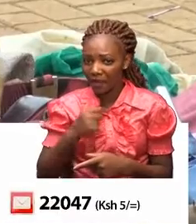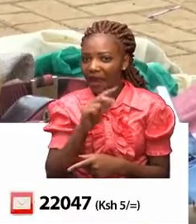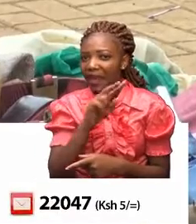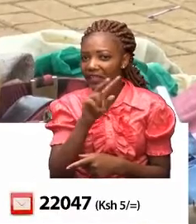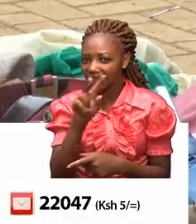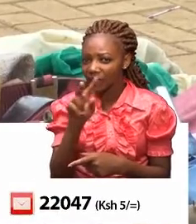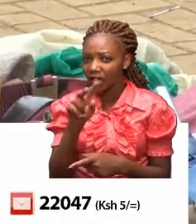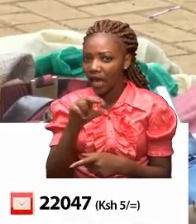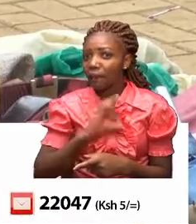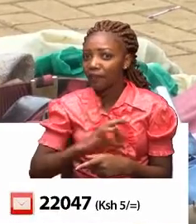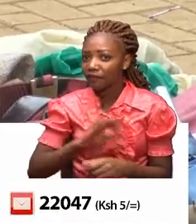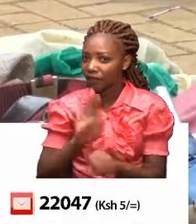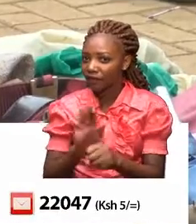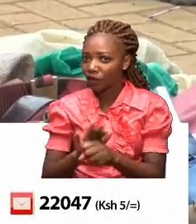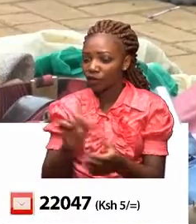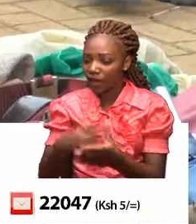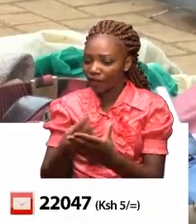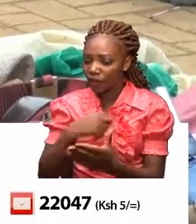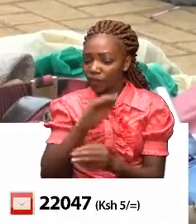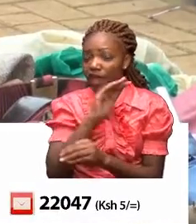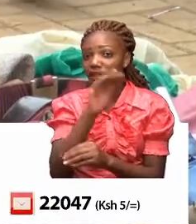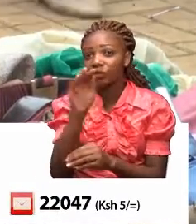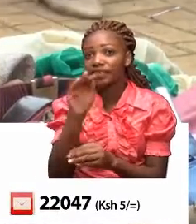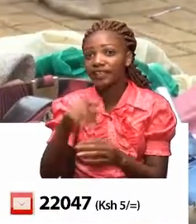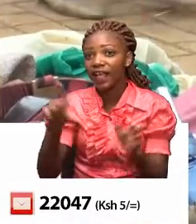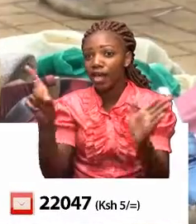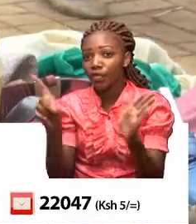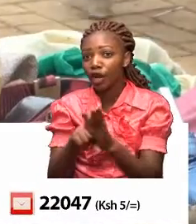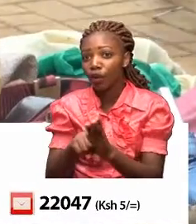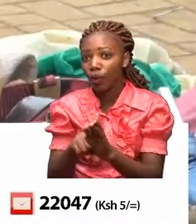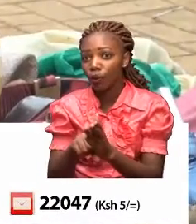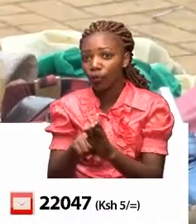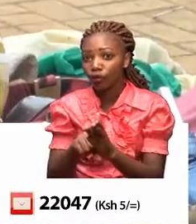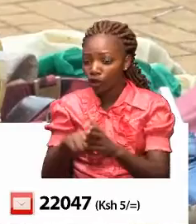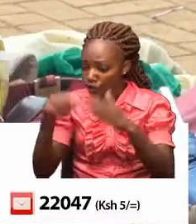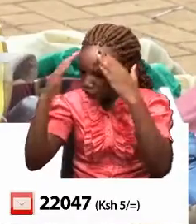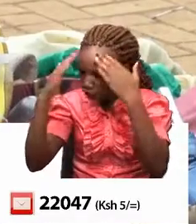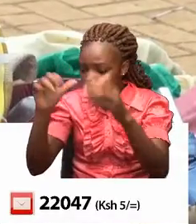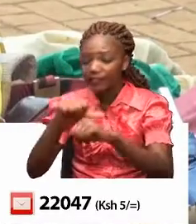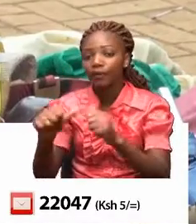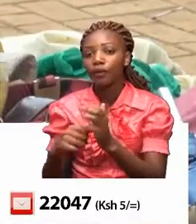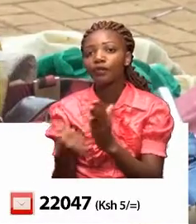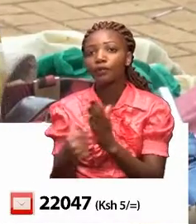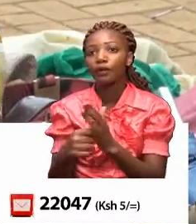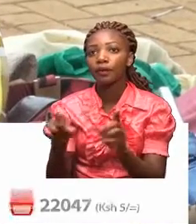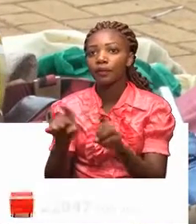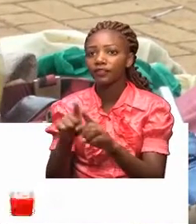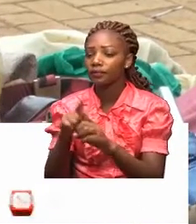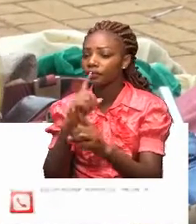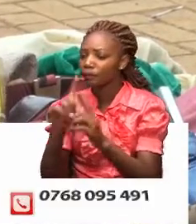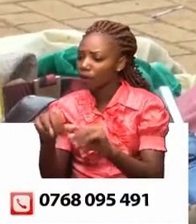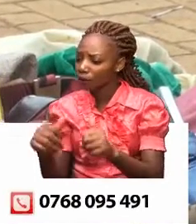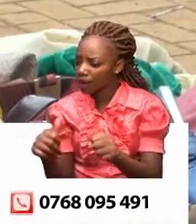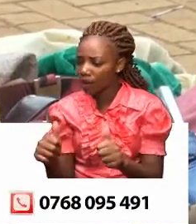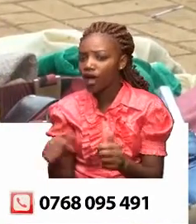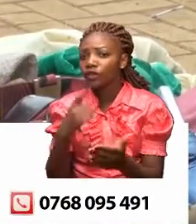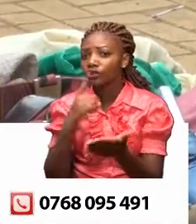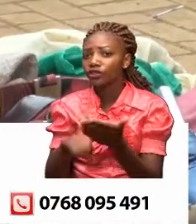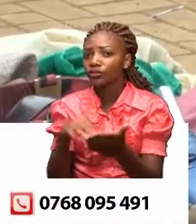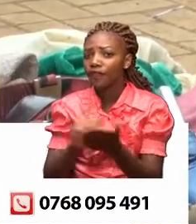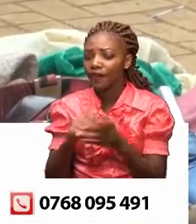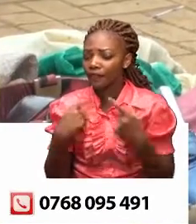So tunaomba hiyo sheria iweze kutekeleza hayo maneno ni iweze kuongea vizuri ili hata wale